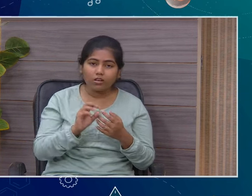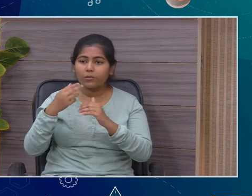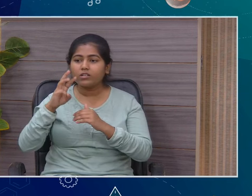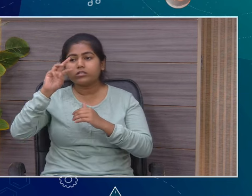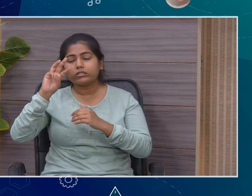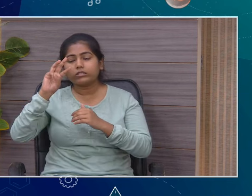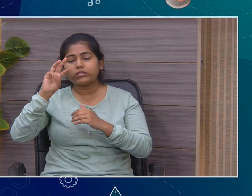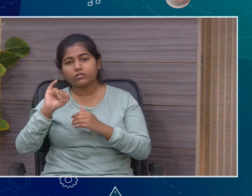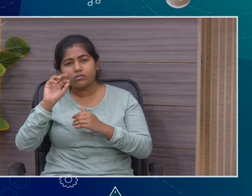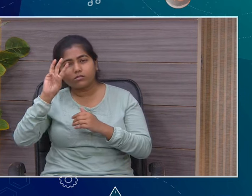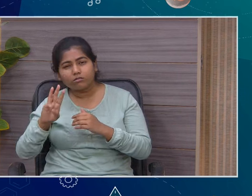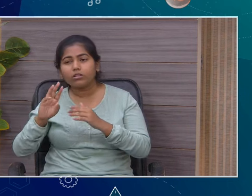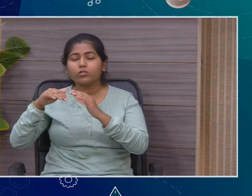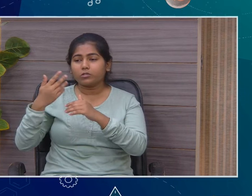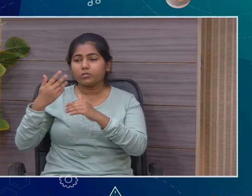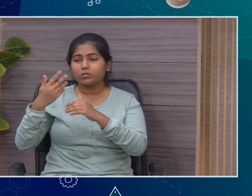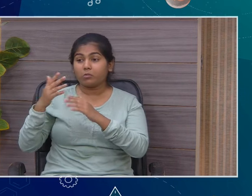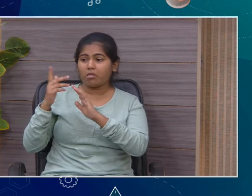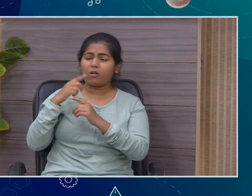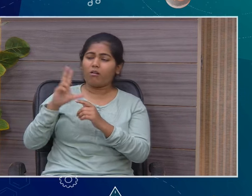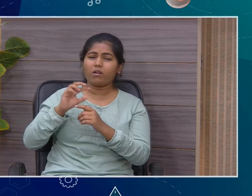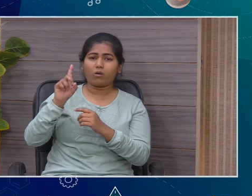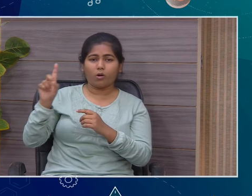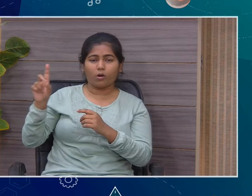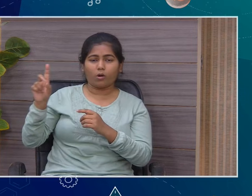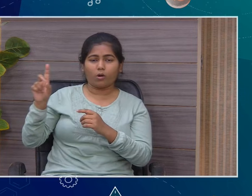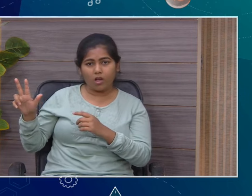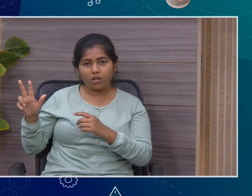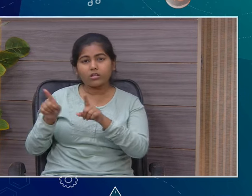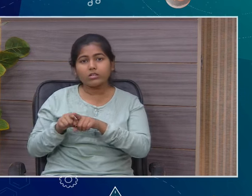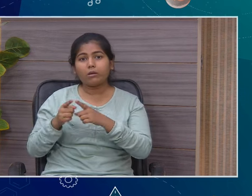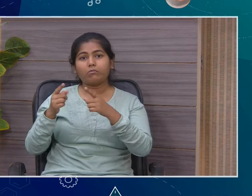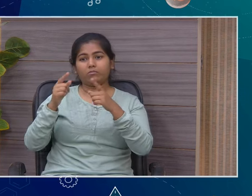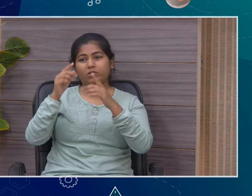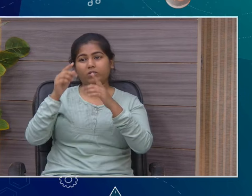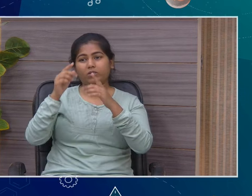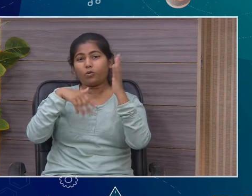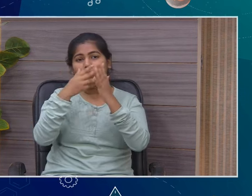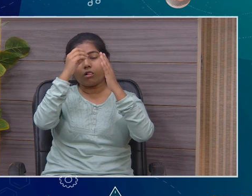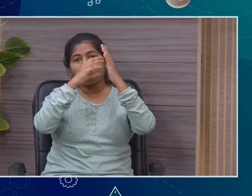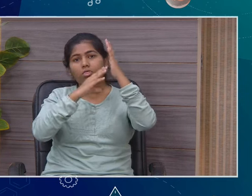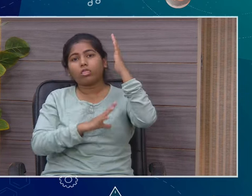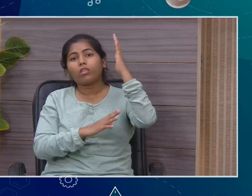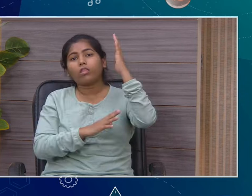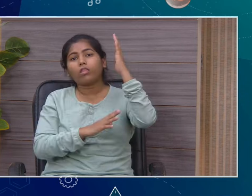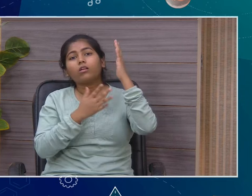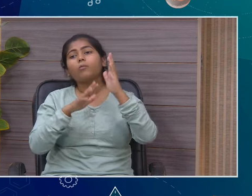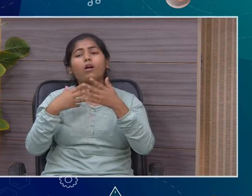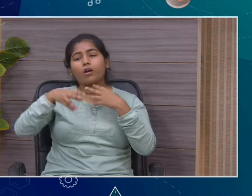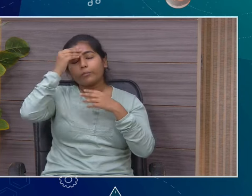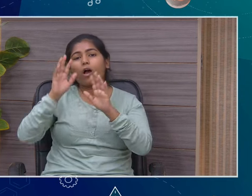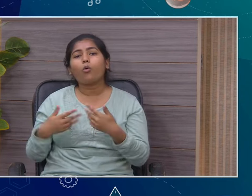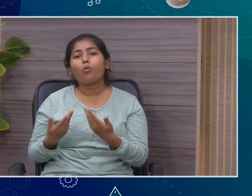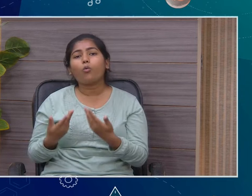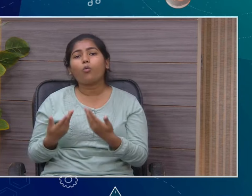हुए, फिर और अब आपने कहा जैसे 118 है, पीरियोडिक टेबल भी बड़ा होता जा रहा है, मैं इसे याद कैसे करूंगा?